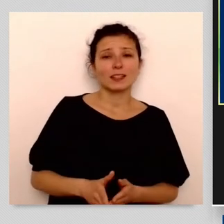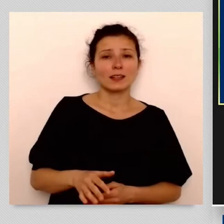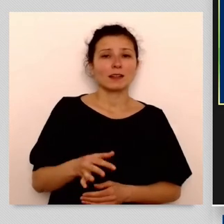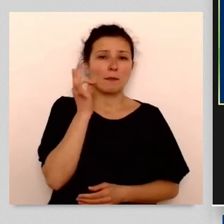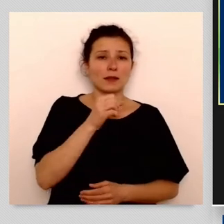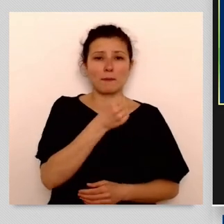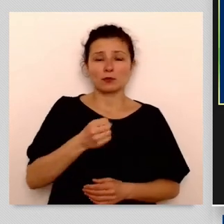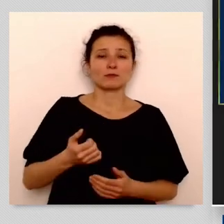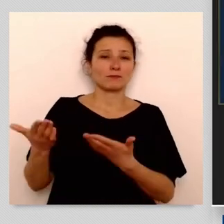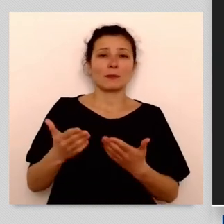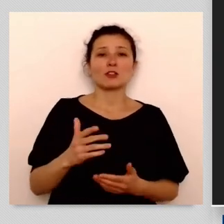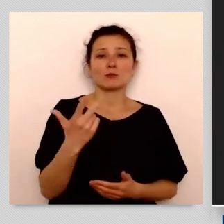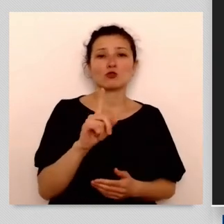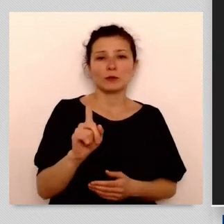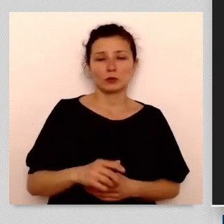3 minuty.